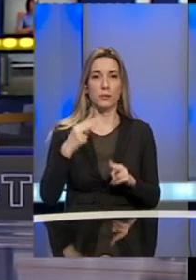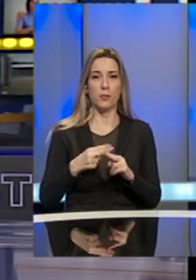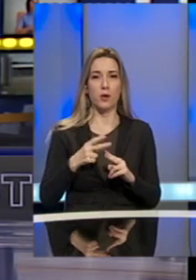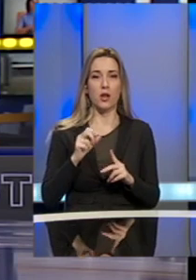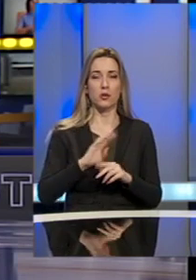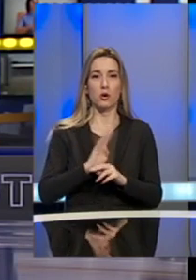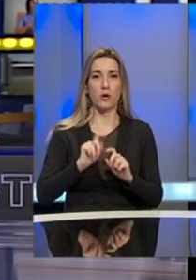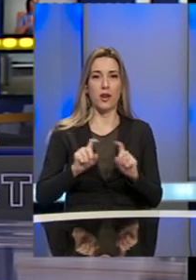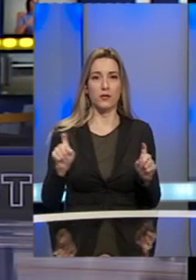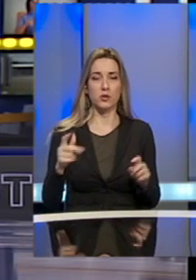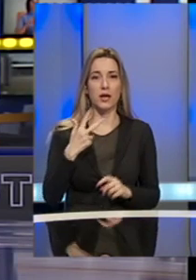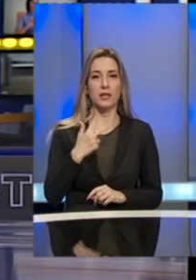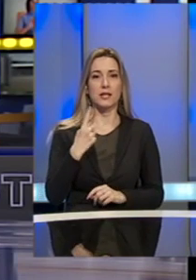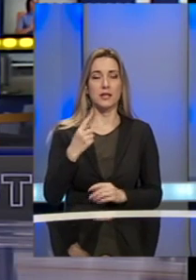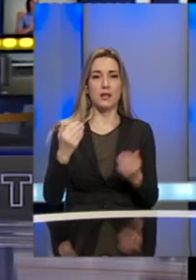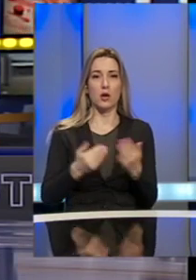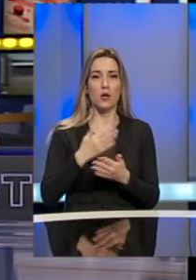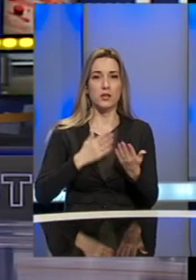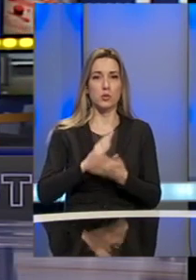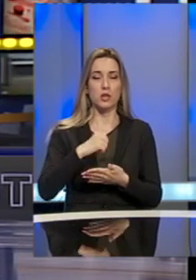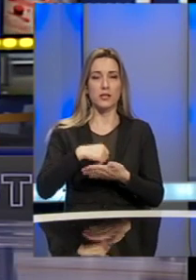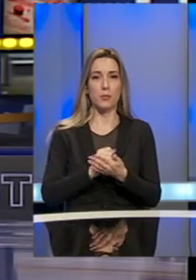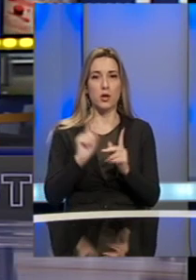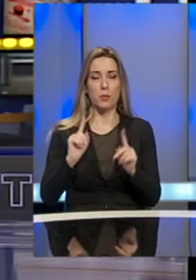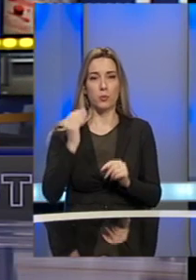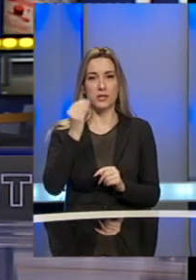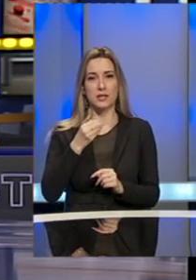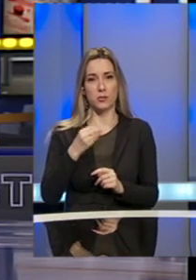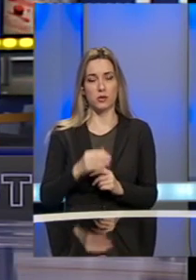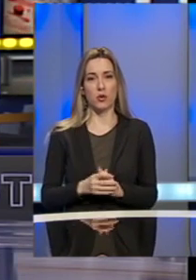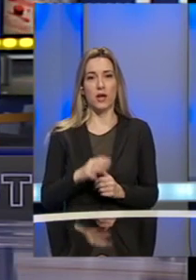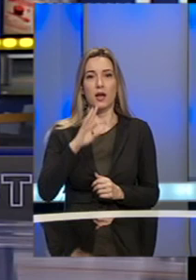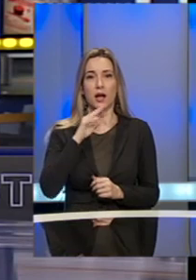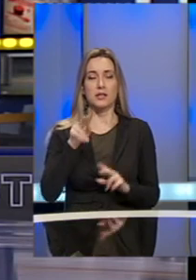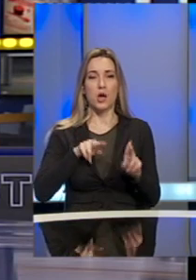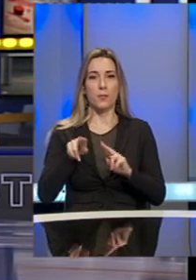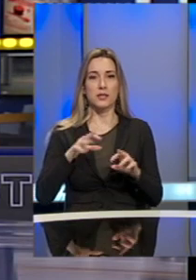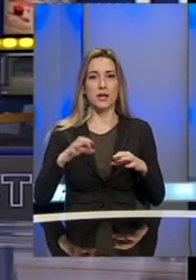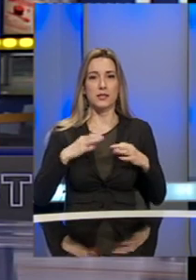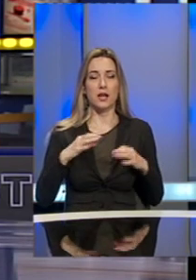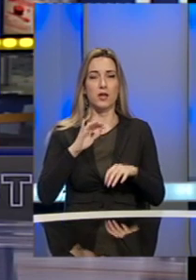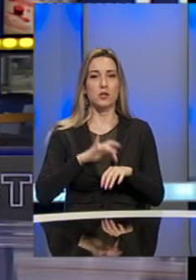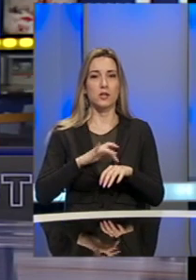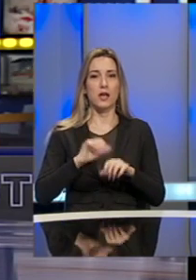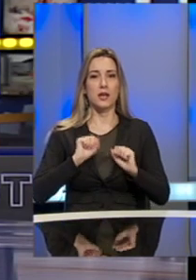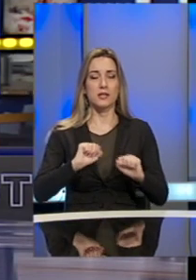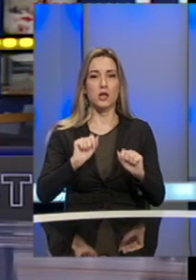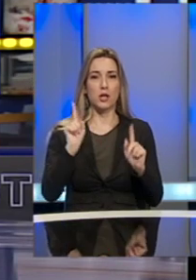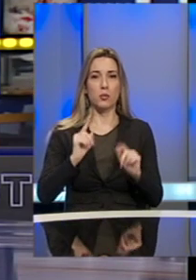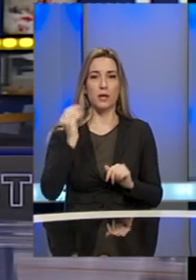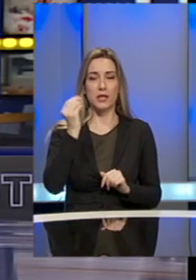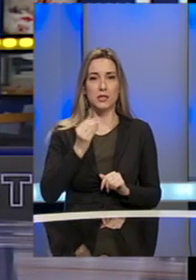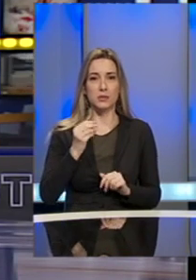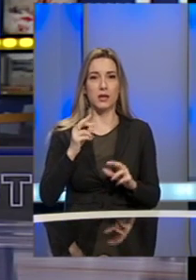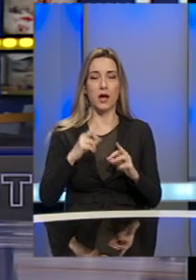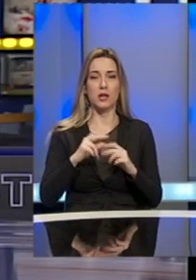oboljelih od koronavirusa. 31 novi slučaj zabilježen je u Republici Srpskoj, kazao je ministar zdravlja i socijalne zaštite Republike Srpske